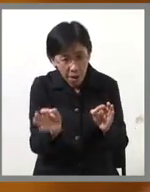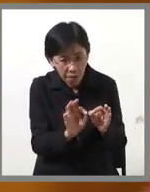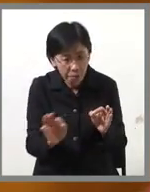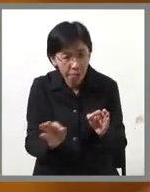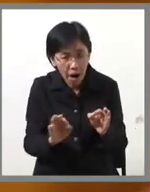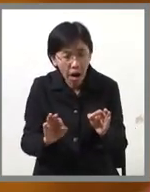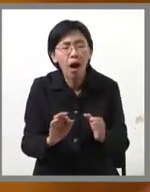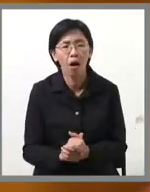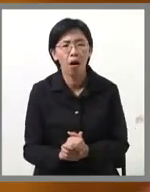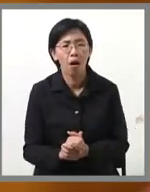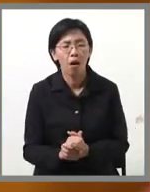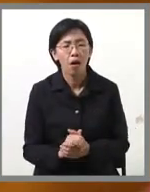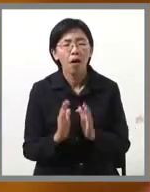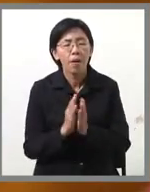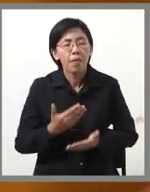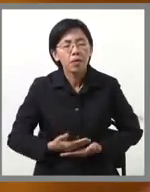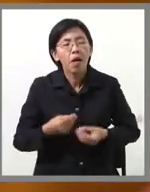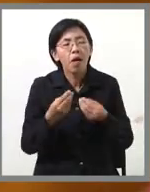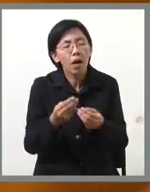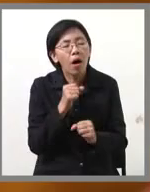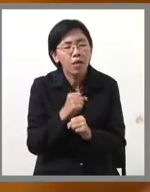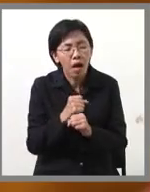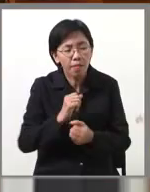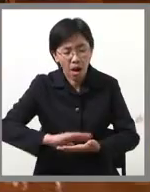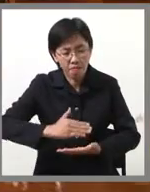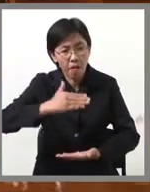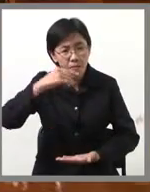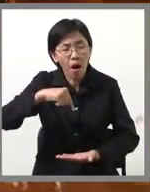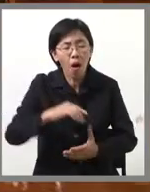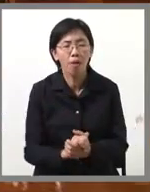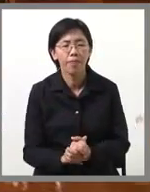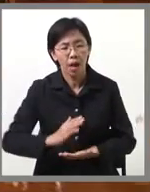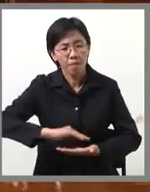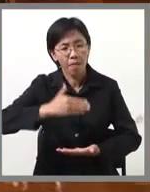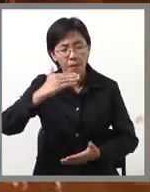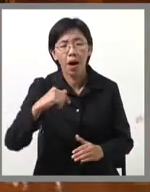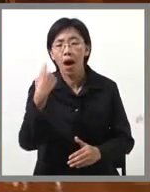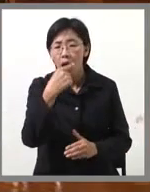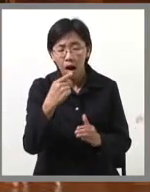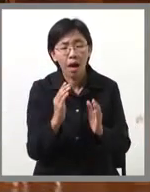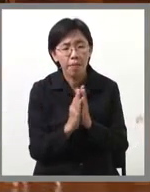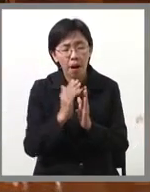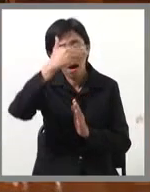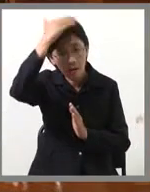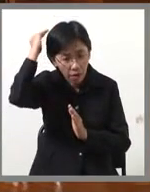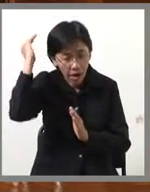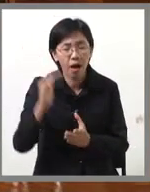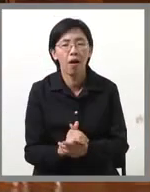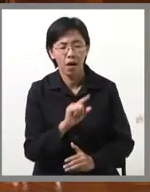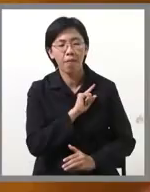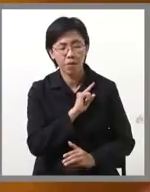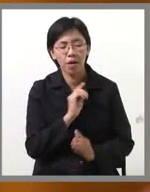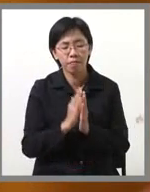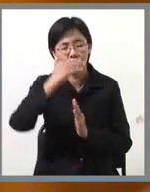เจ้าเรียกว่า5ปีทำจานใบลานพระสงฆ์ใครจะบวชลูกบวชล้านก็เป็นเจ้าภาพบวช